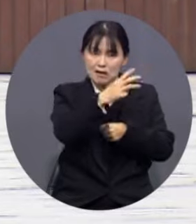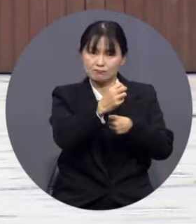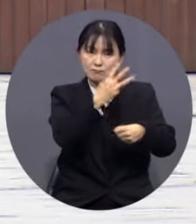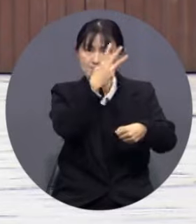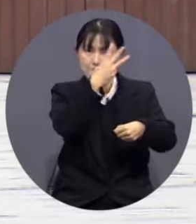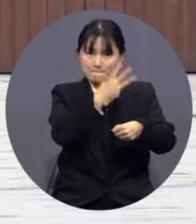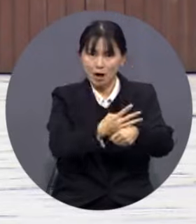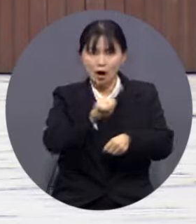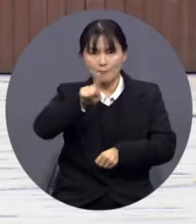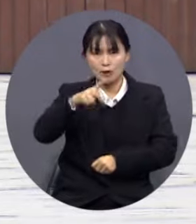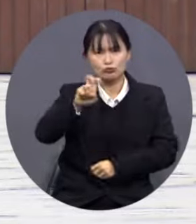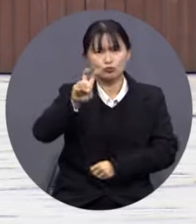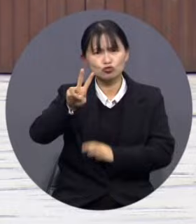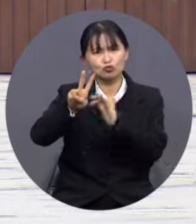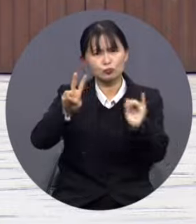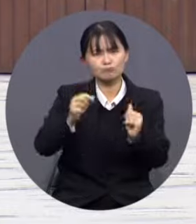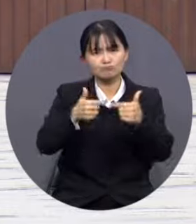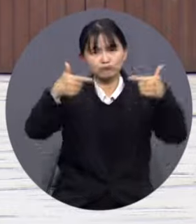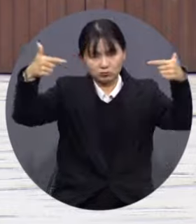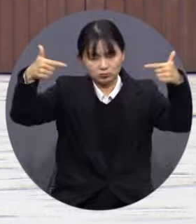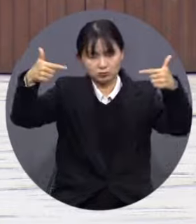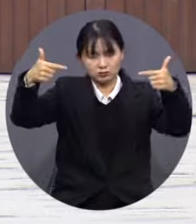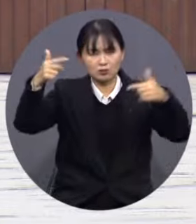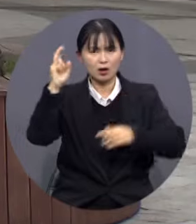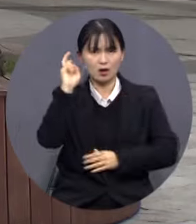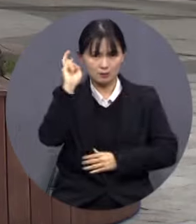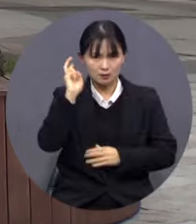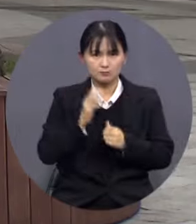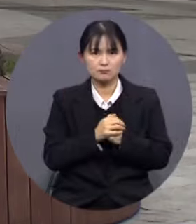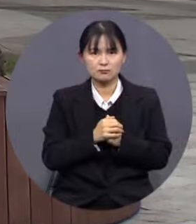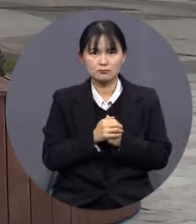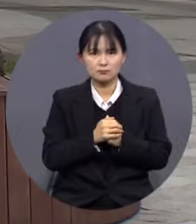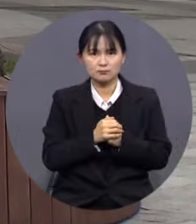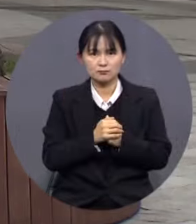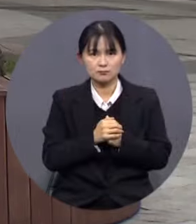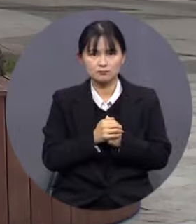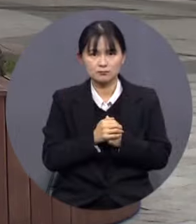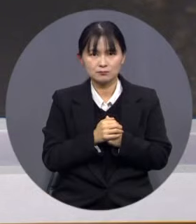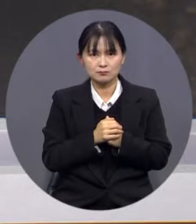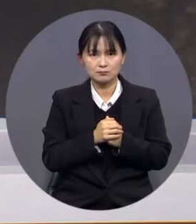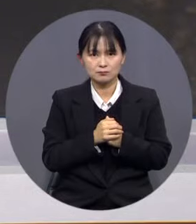2123년에는 122명으로 늘어날 것으로 예측했습니다.